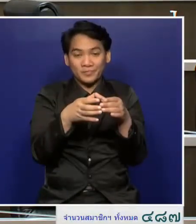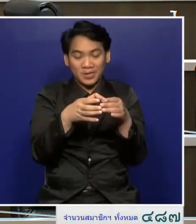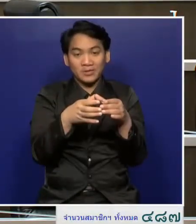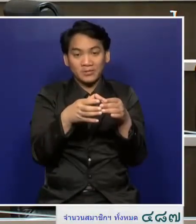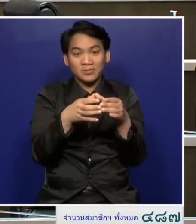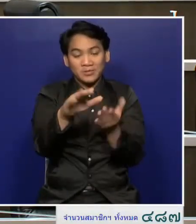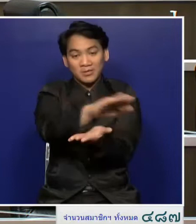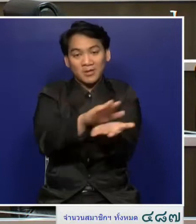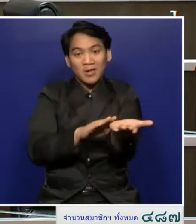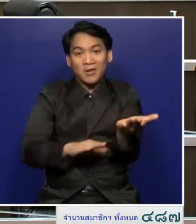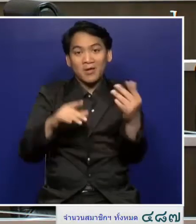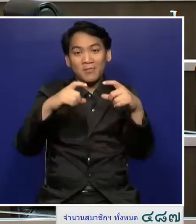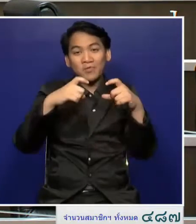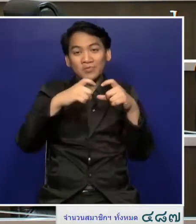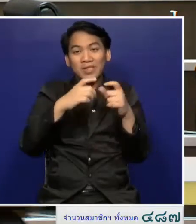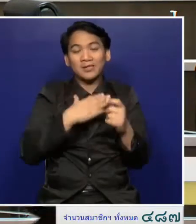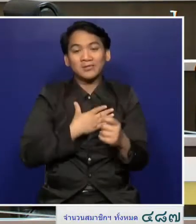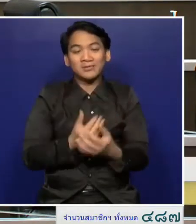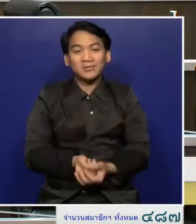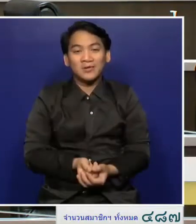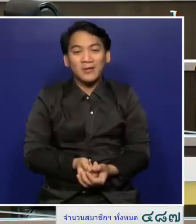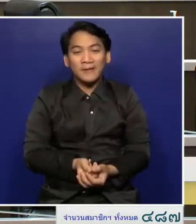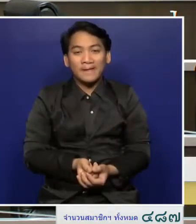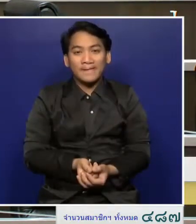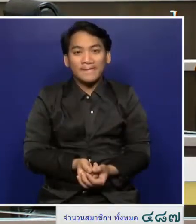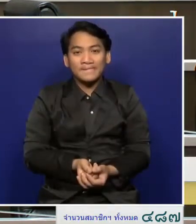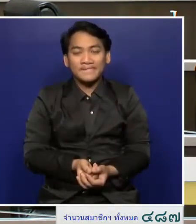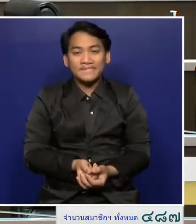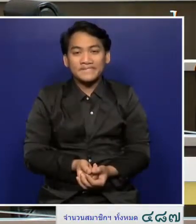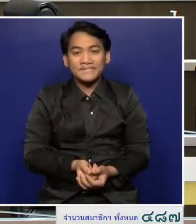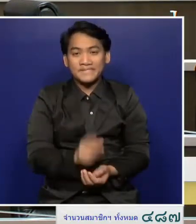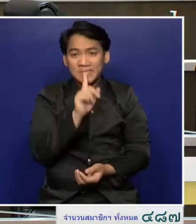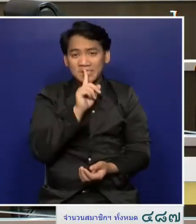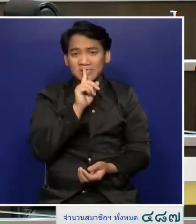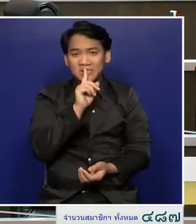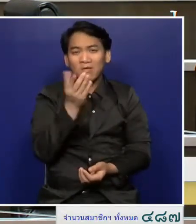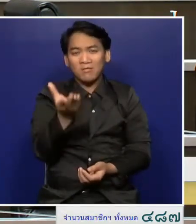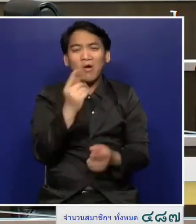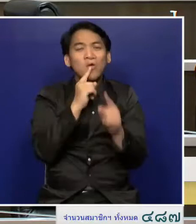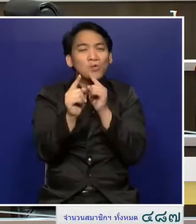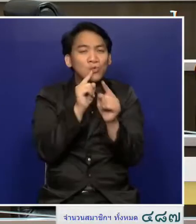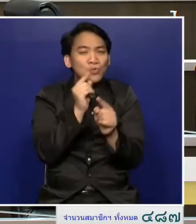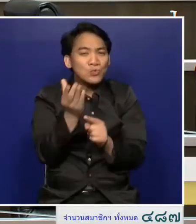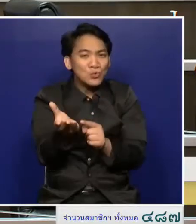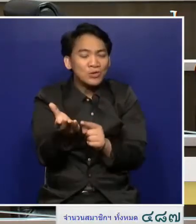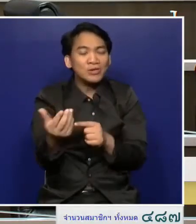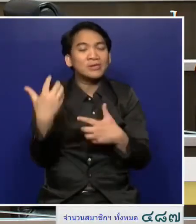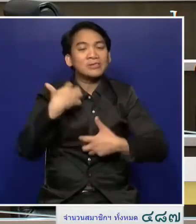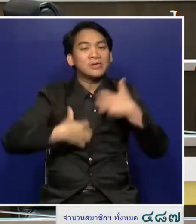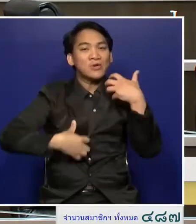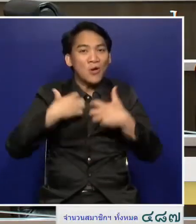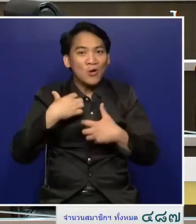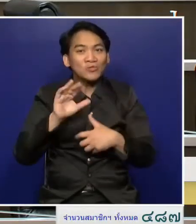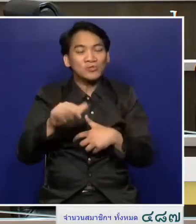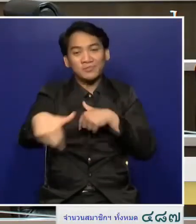ตหนึ่งผมขอปึกษาหารือท่านประทาน เรื่องคามเดดร้อนขอพน้ประชาชนในสามอำเภอ